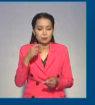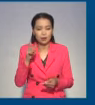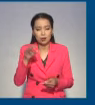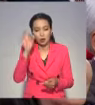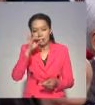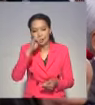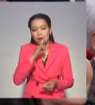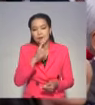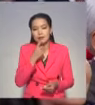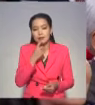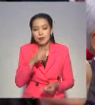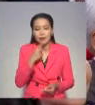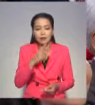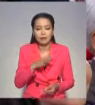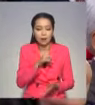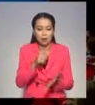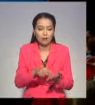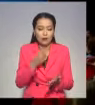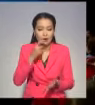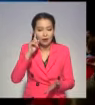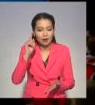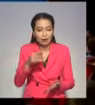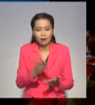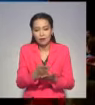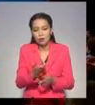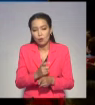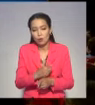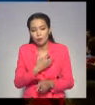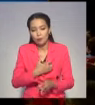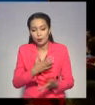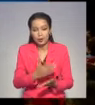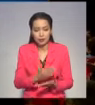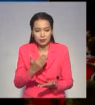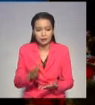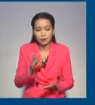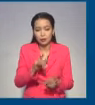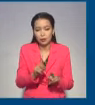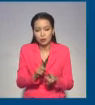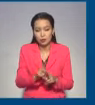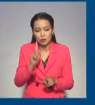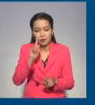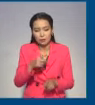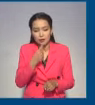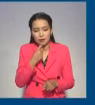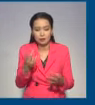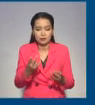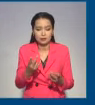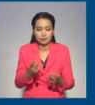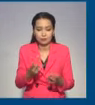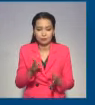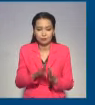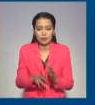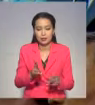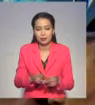казахском языке. Вопрос о владении им стратегически важен. Он должен стать повседневной нормой, но без перегибов,